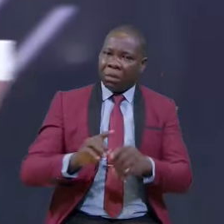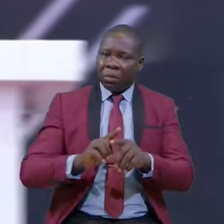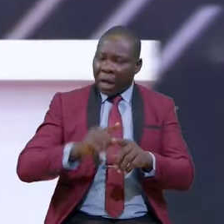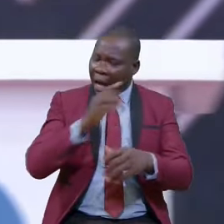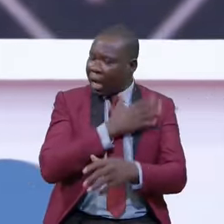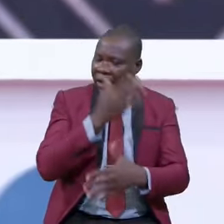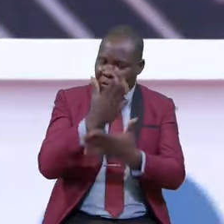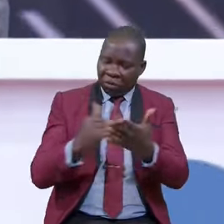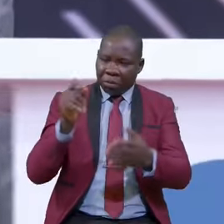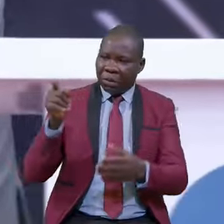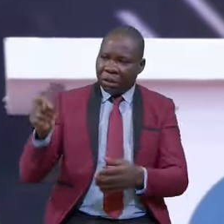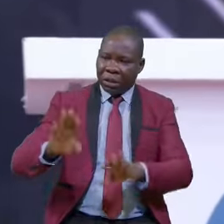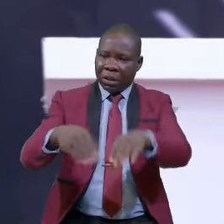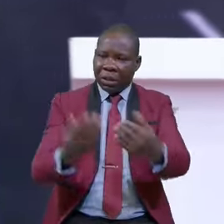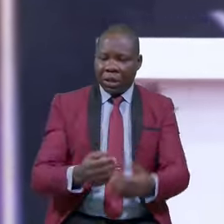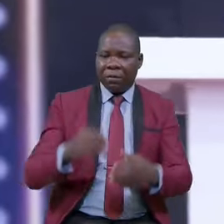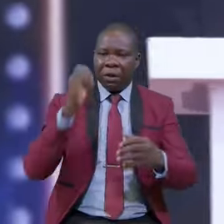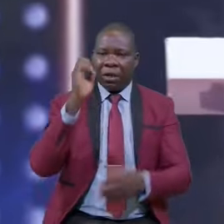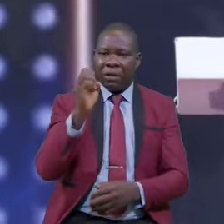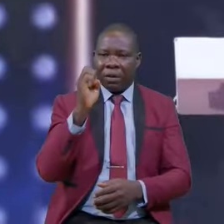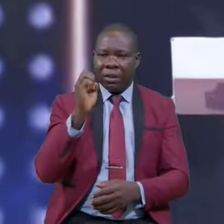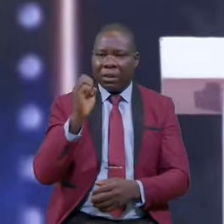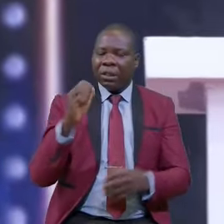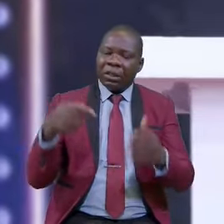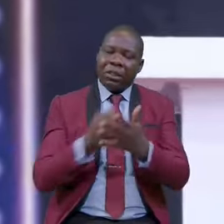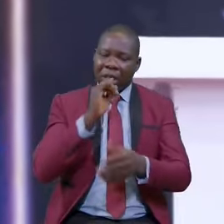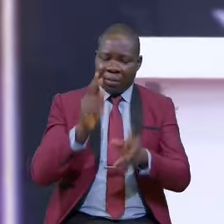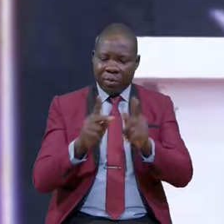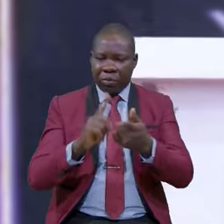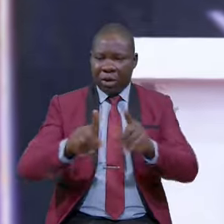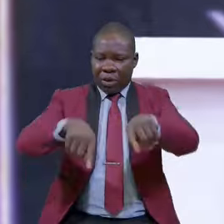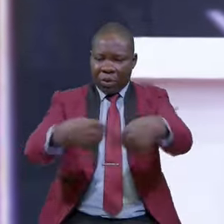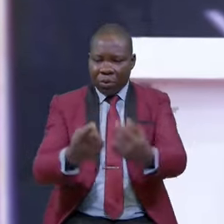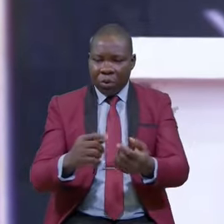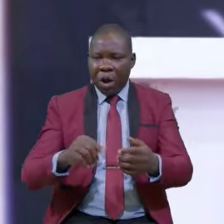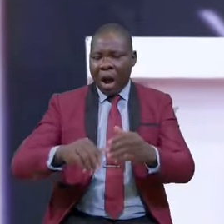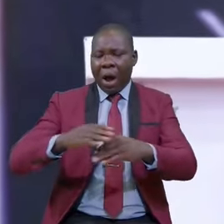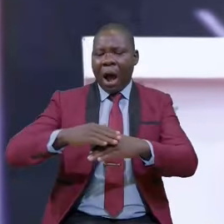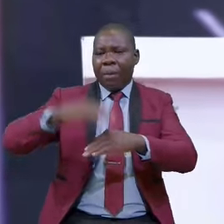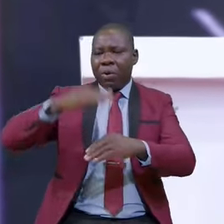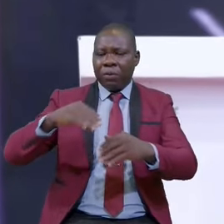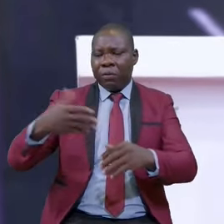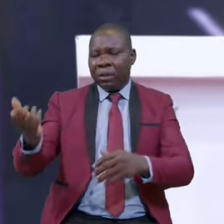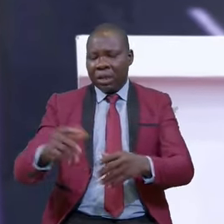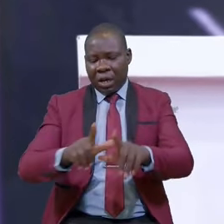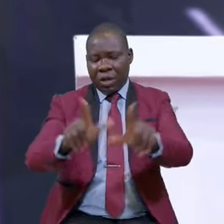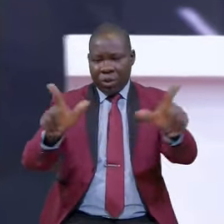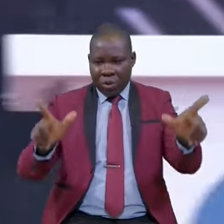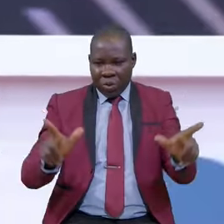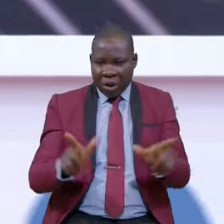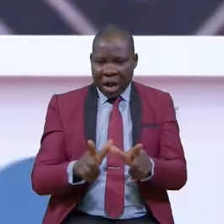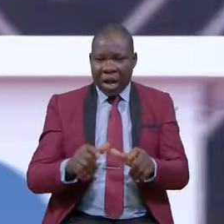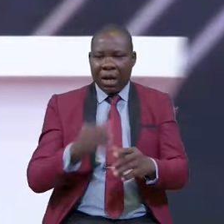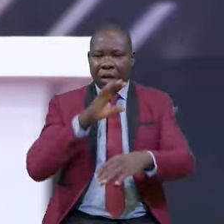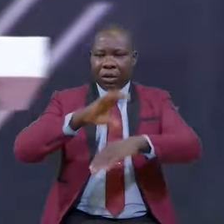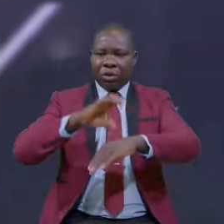évangélistes. Ce sont ceux-là qui vont dans les régions au-delà. Ils vont au-delà de leur église locale. Ils vont au-delà de leur